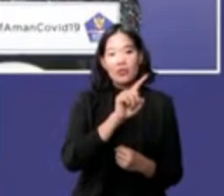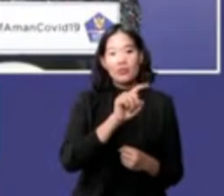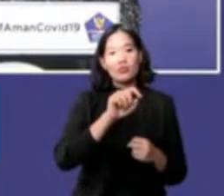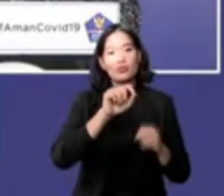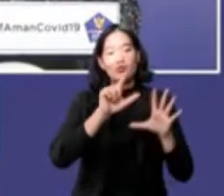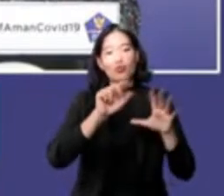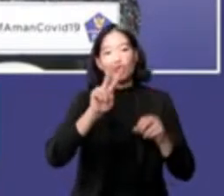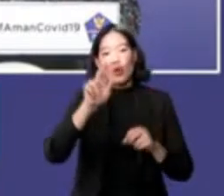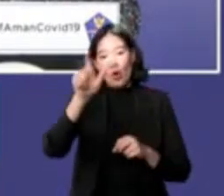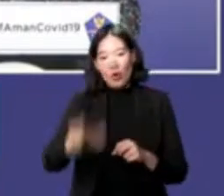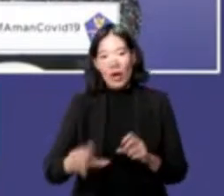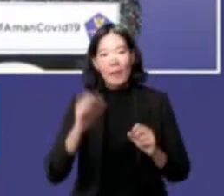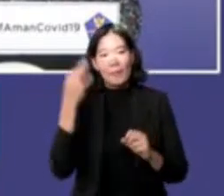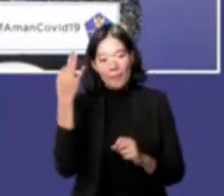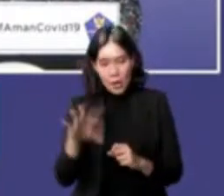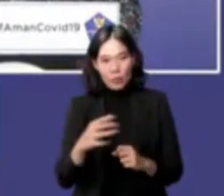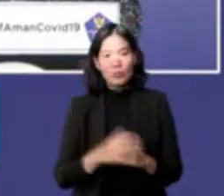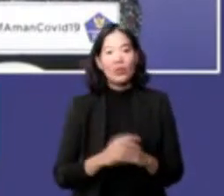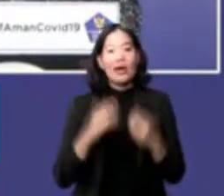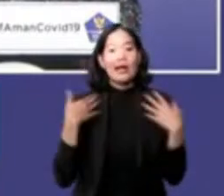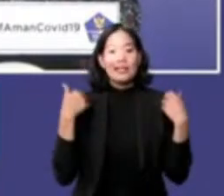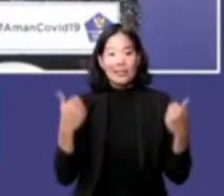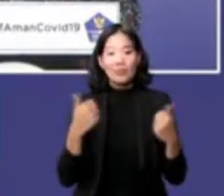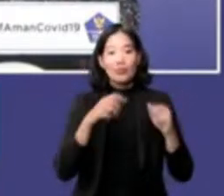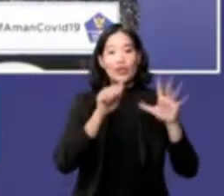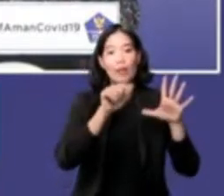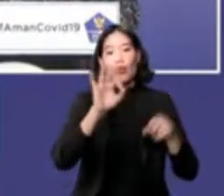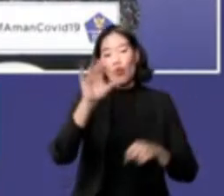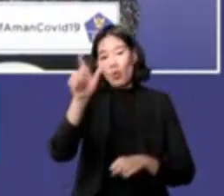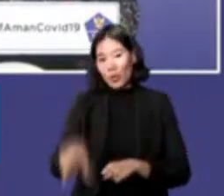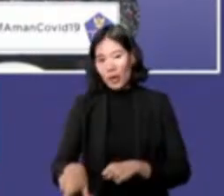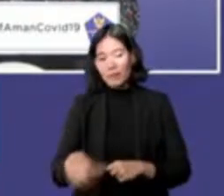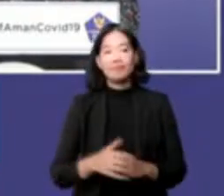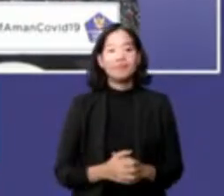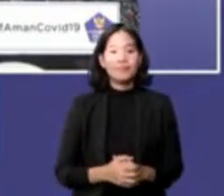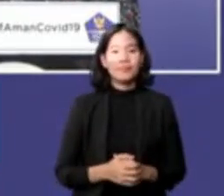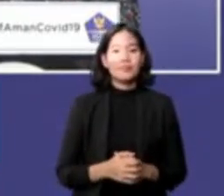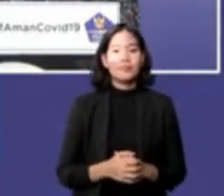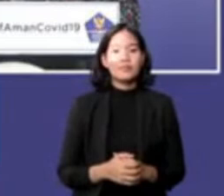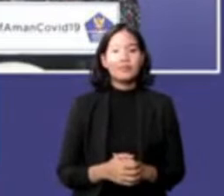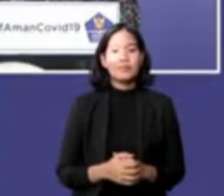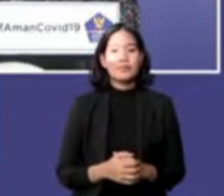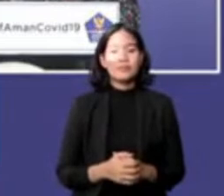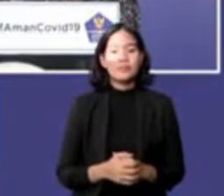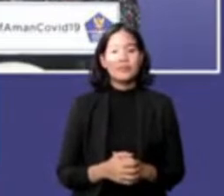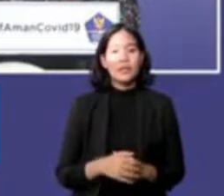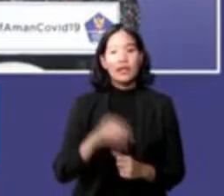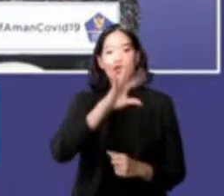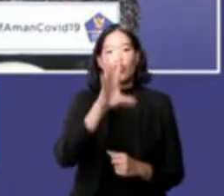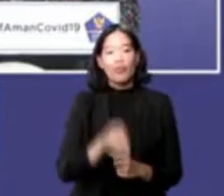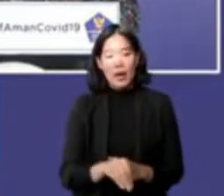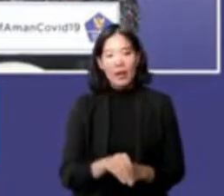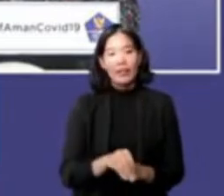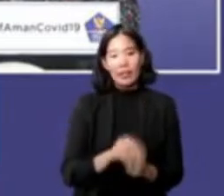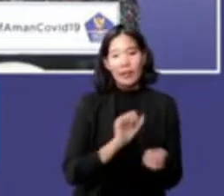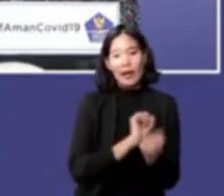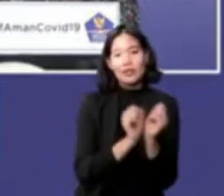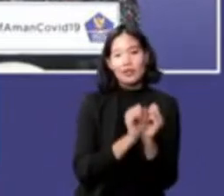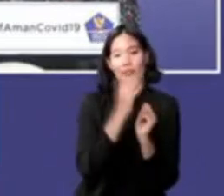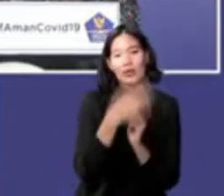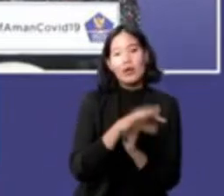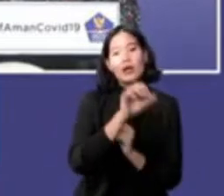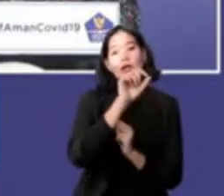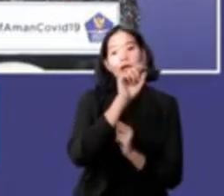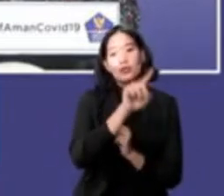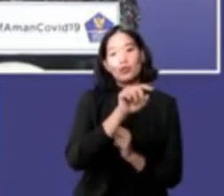baru 127 orang dan sembuh 60 orang. Kemudian Jawa Barat melaporkan kasus baru